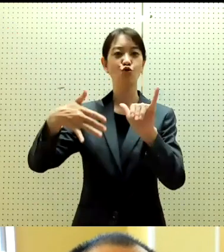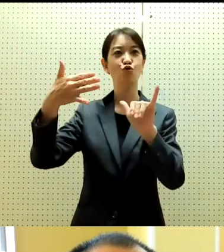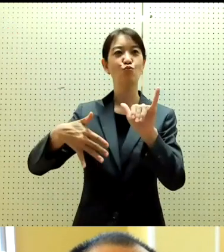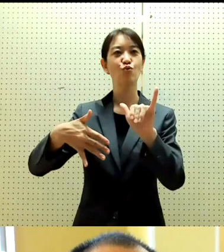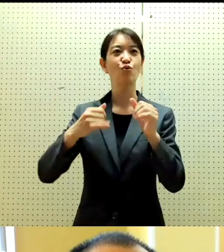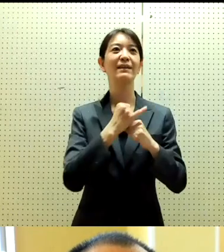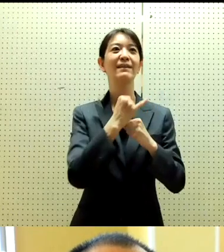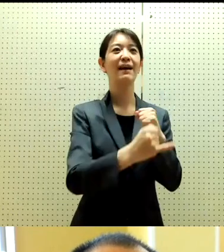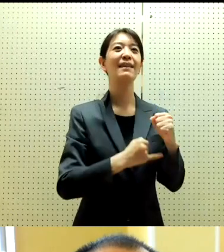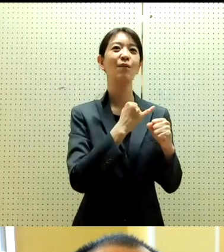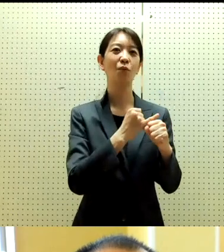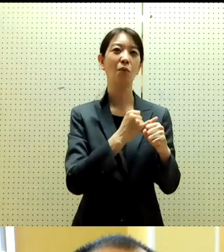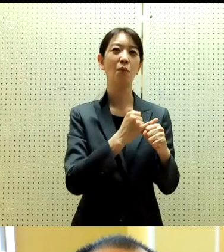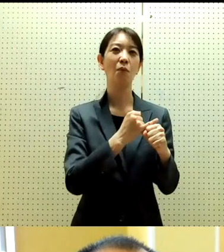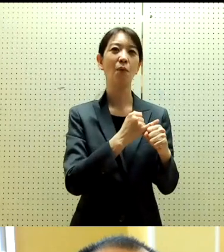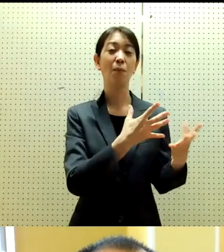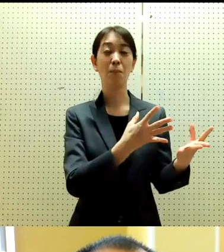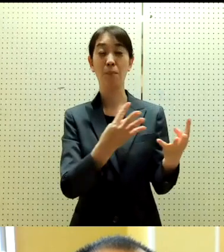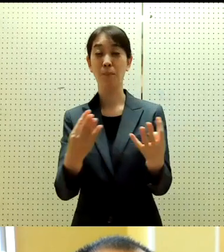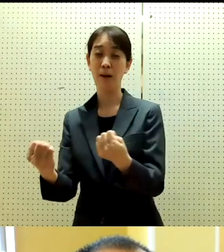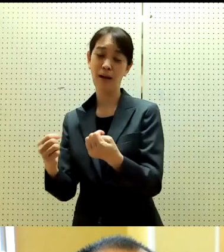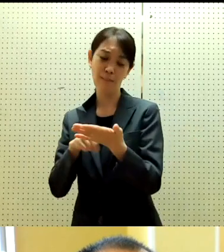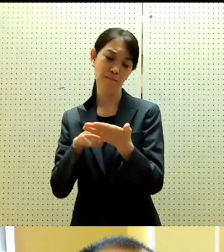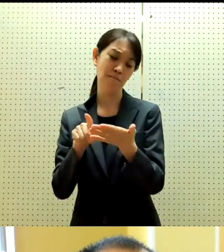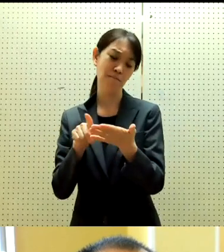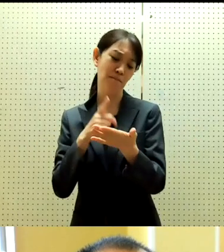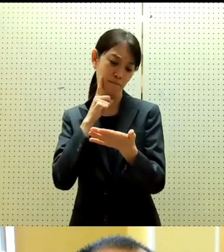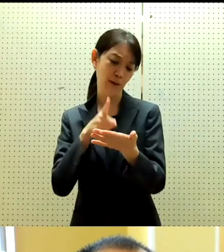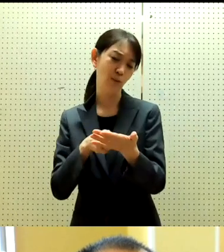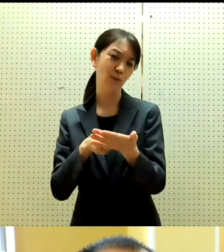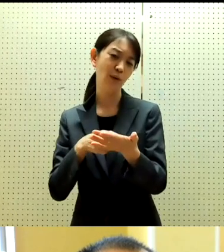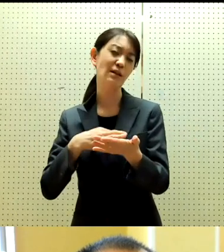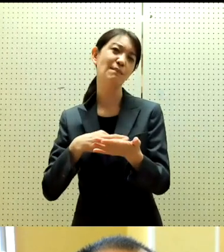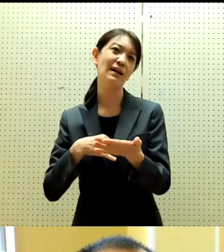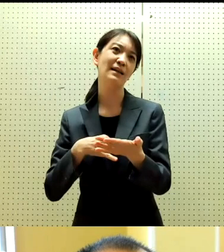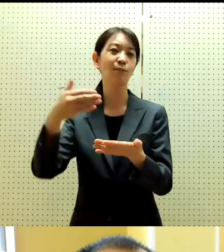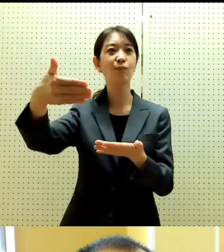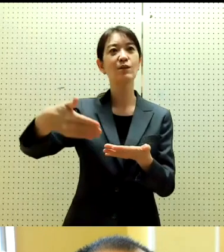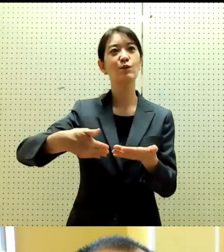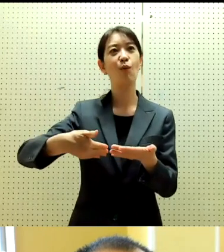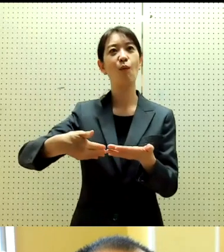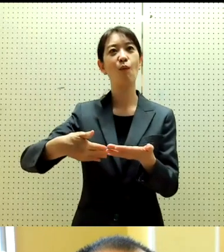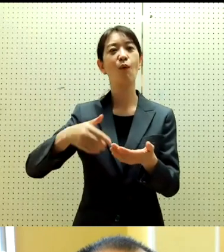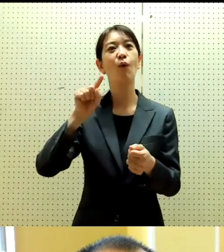ういうものばっかりこう見てしまうのではないかっていうご不安の声 でそれどういうふうにこう対応していったらいいのか